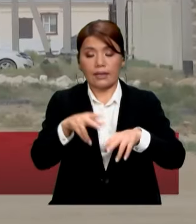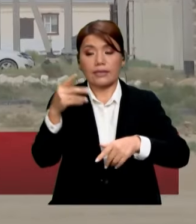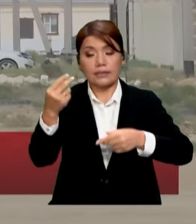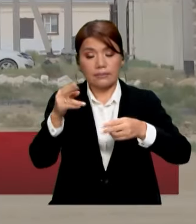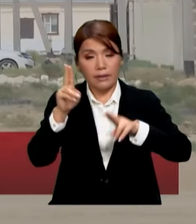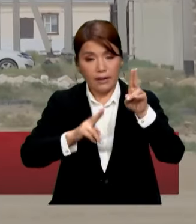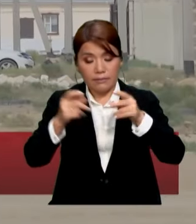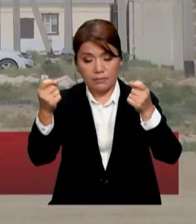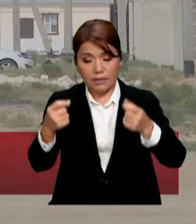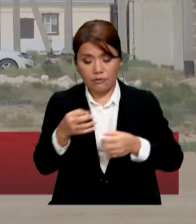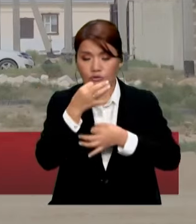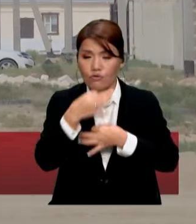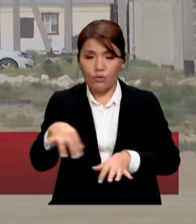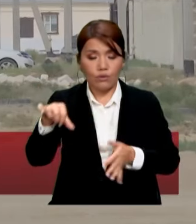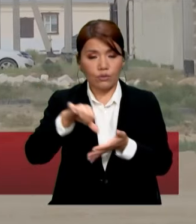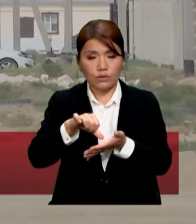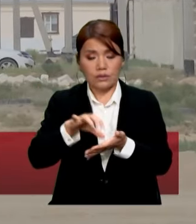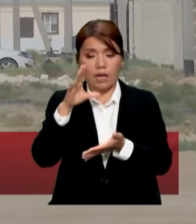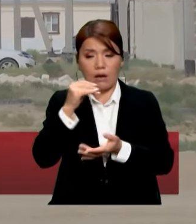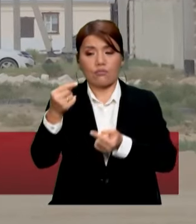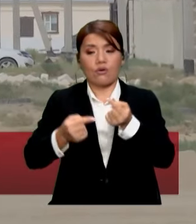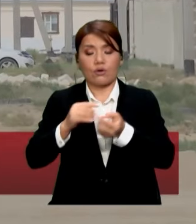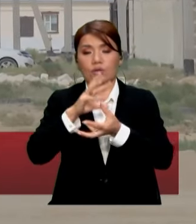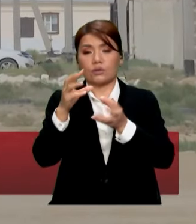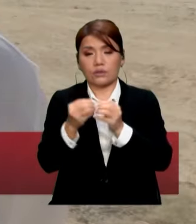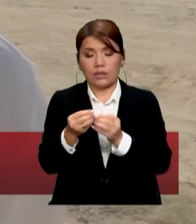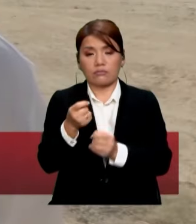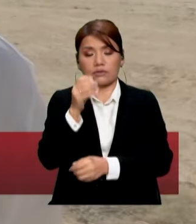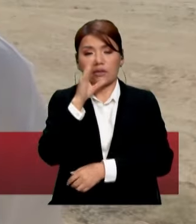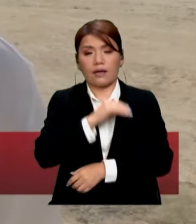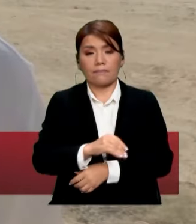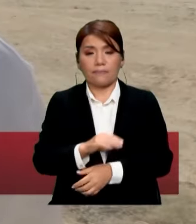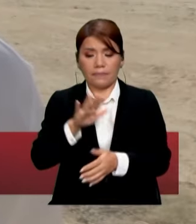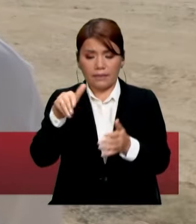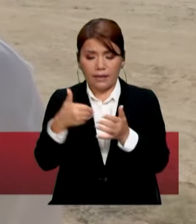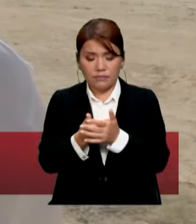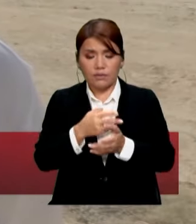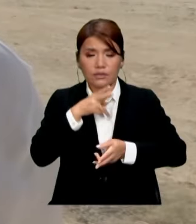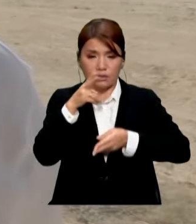правил госзакупок, любой участник может оспорить результаты.